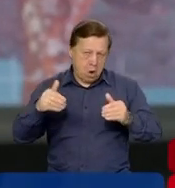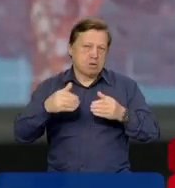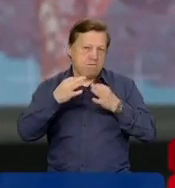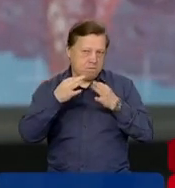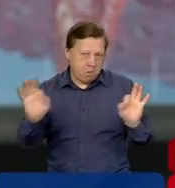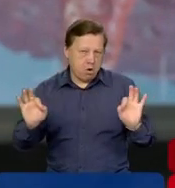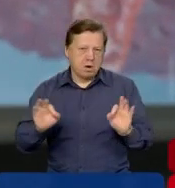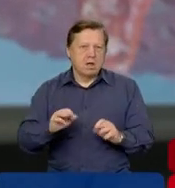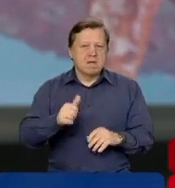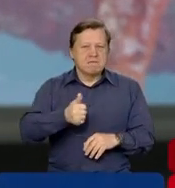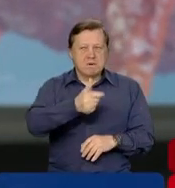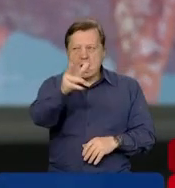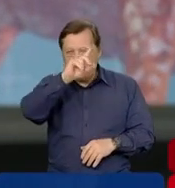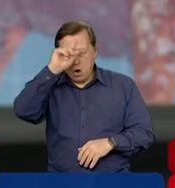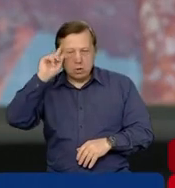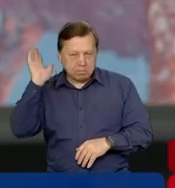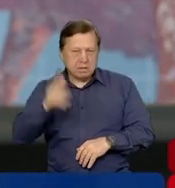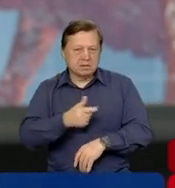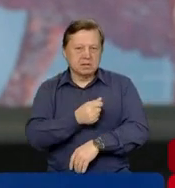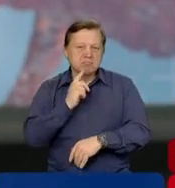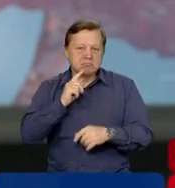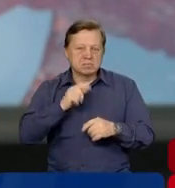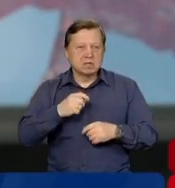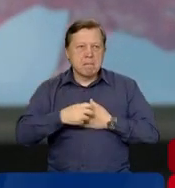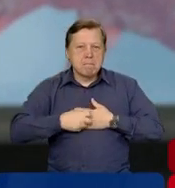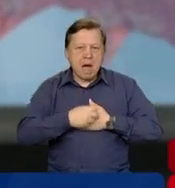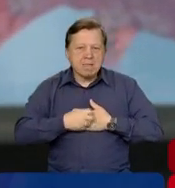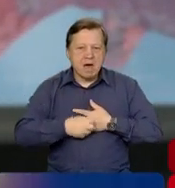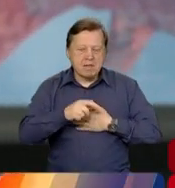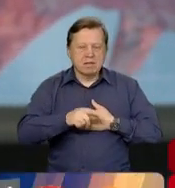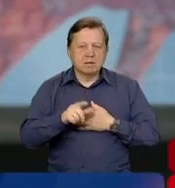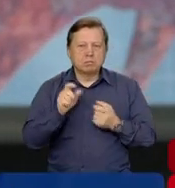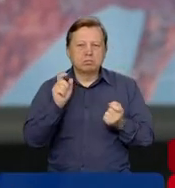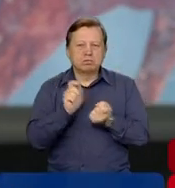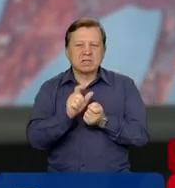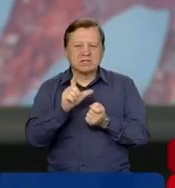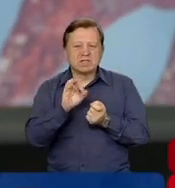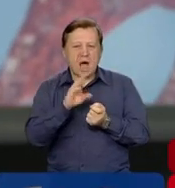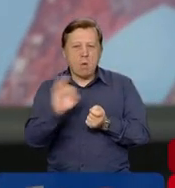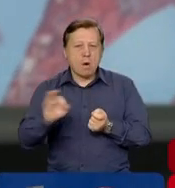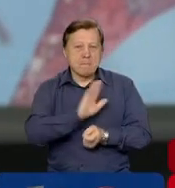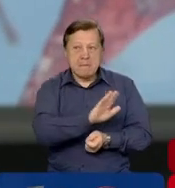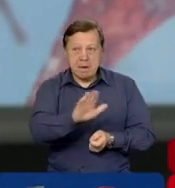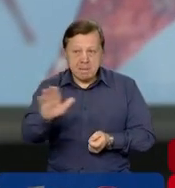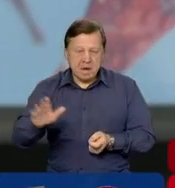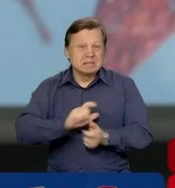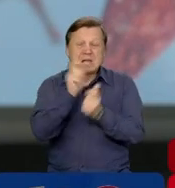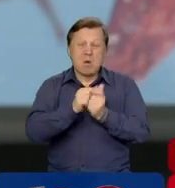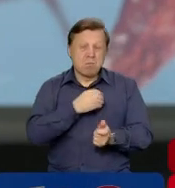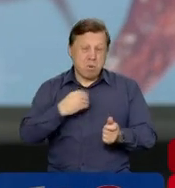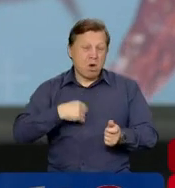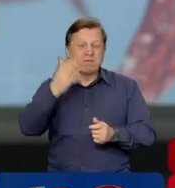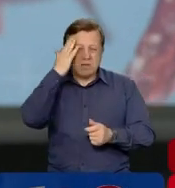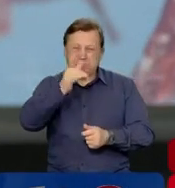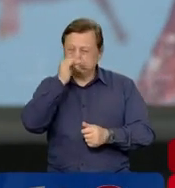już przetestowana z punktu widzenia przeciwciał. No, nie tyle większość osób w całym kraju, bo to byłoby dosyć